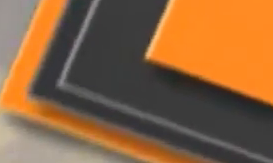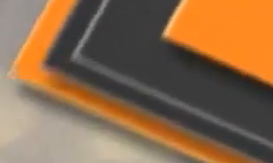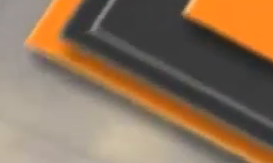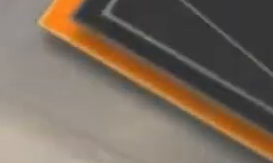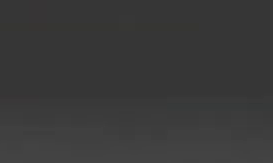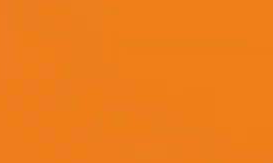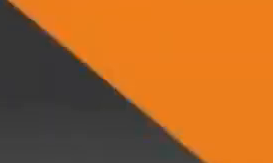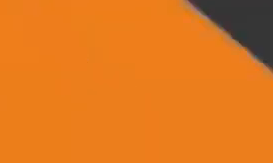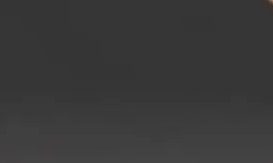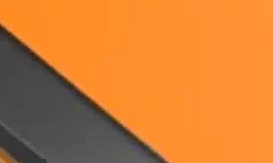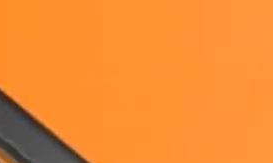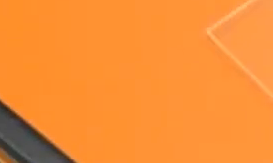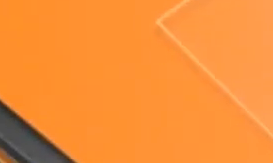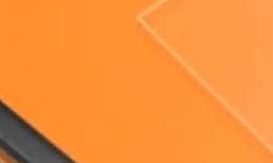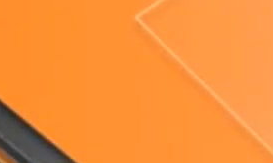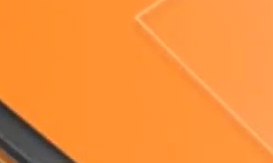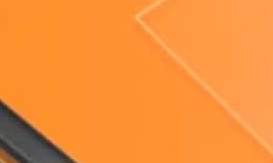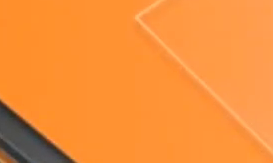الآن